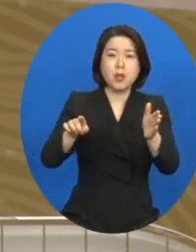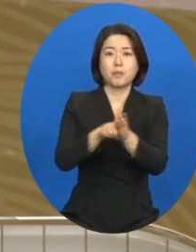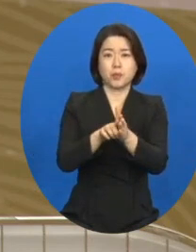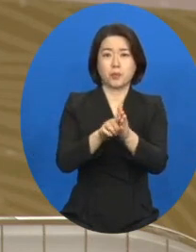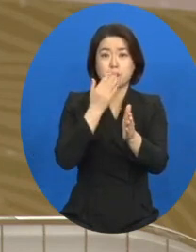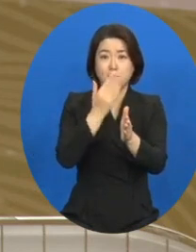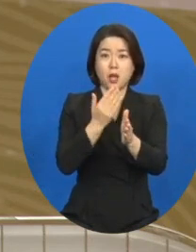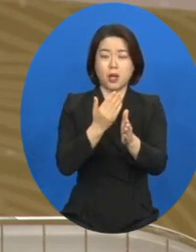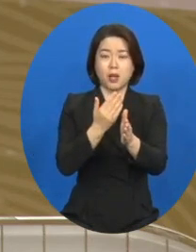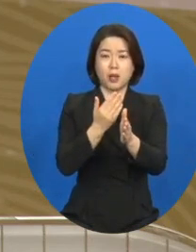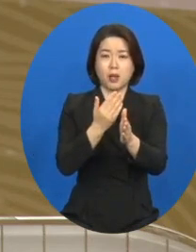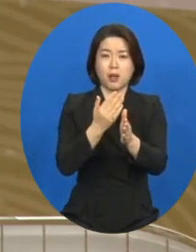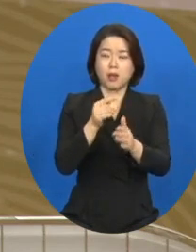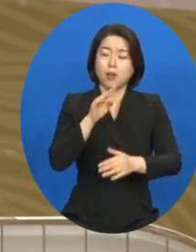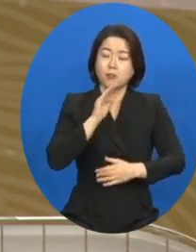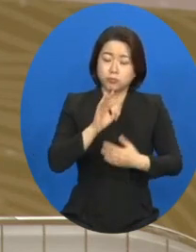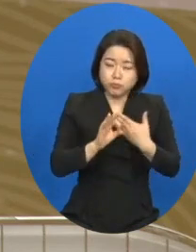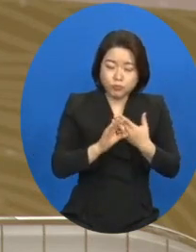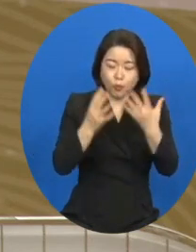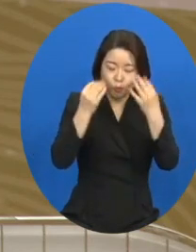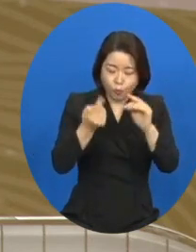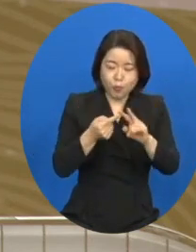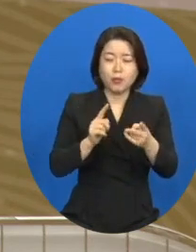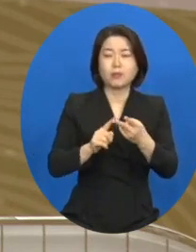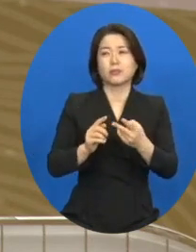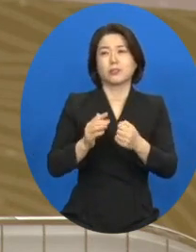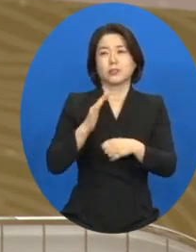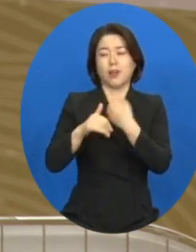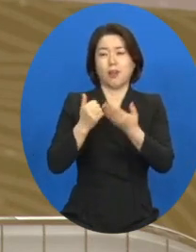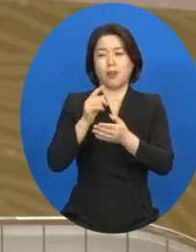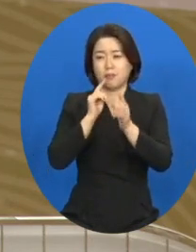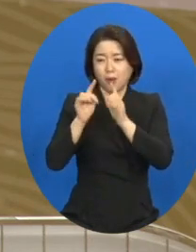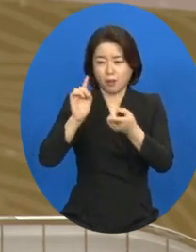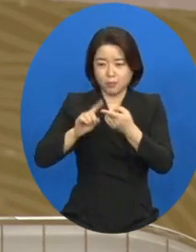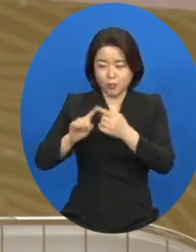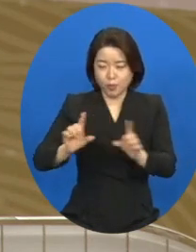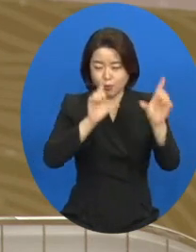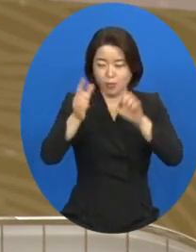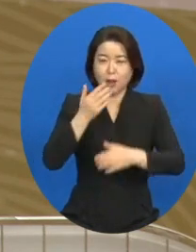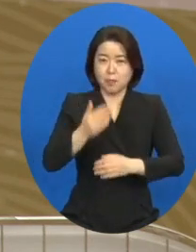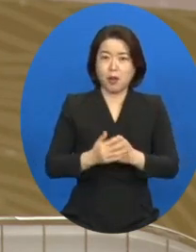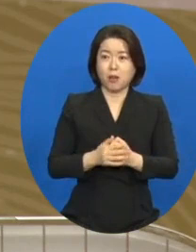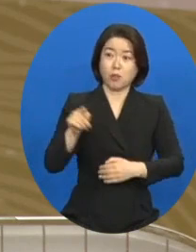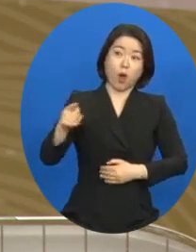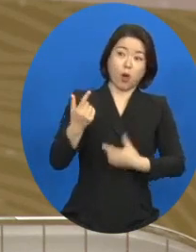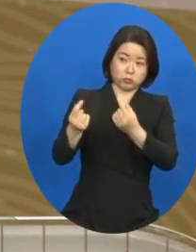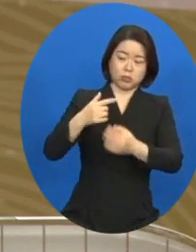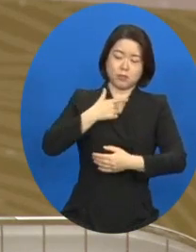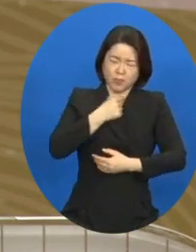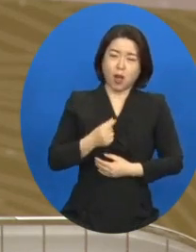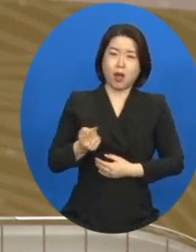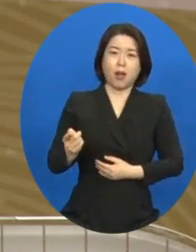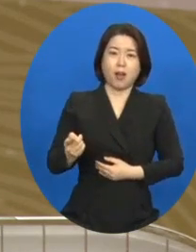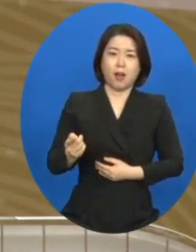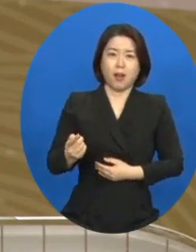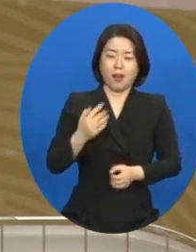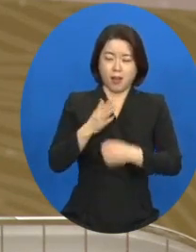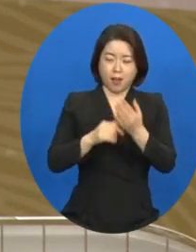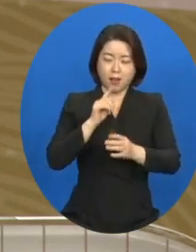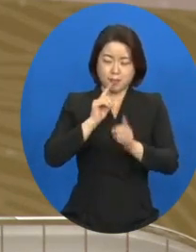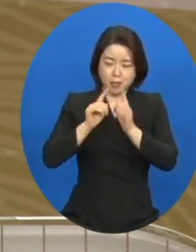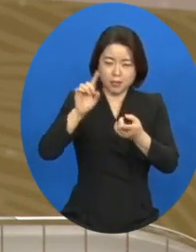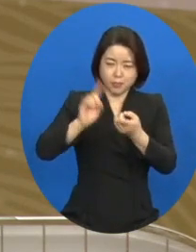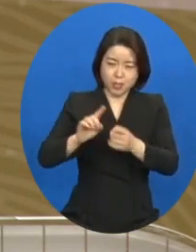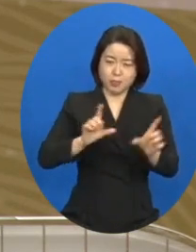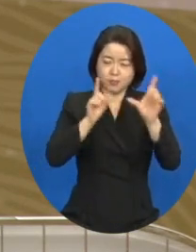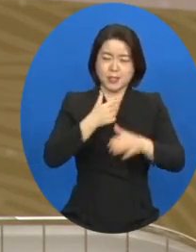믿어져요. 그러면 얼마든지 하나님 말씀대로 살 수 있어요. 아, 살고 싶은데 하나님 말씀대로 뭐 정말 살고